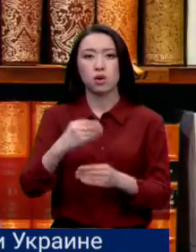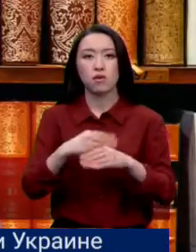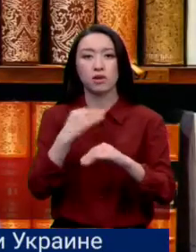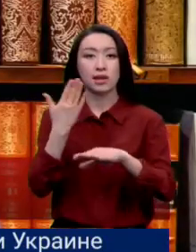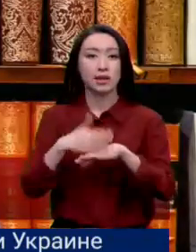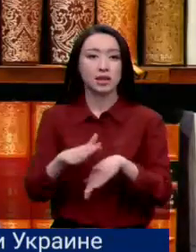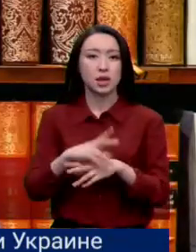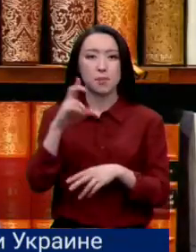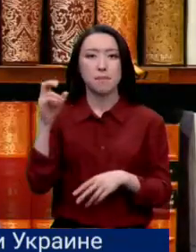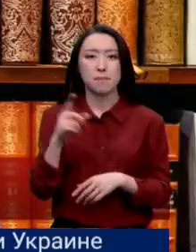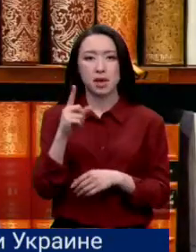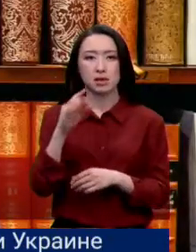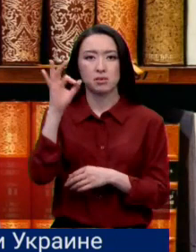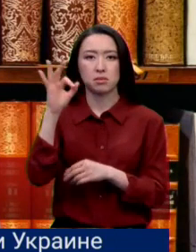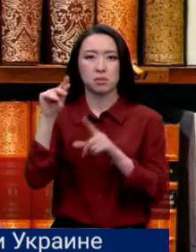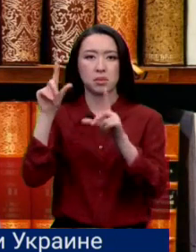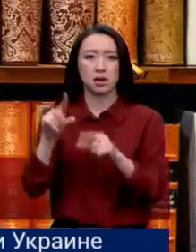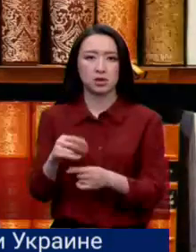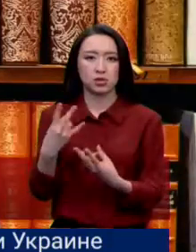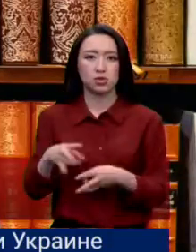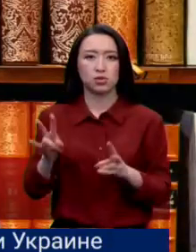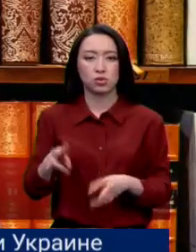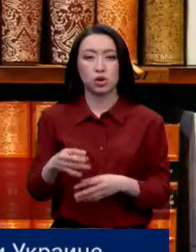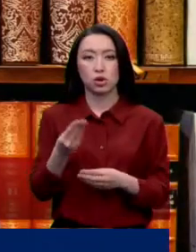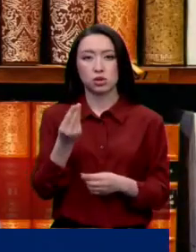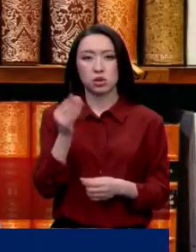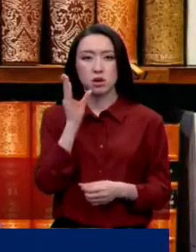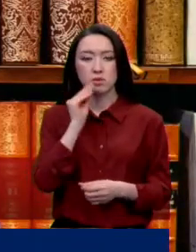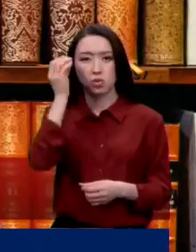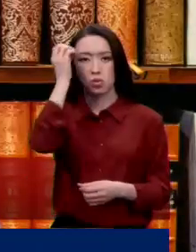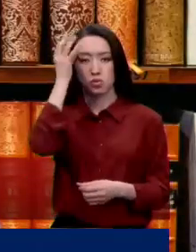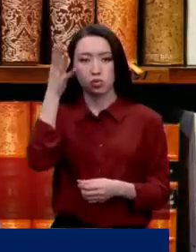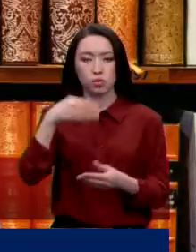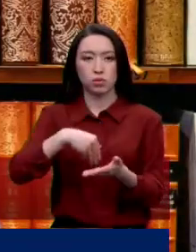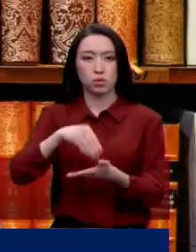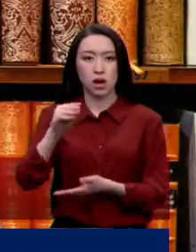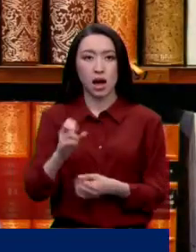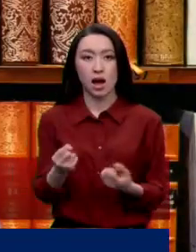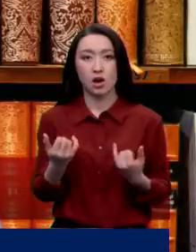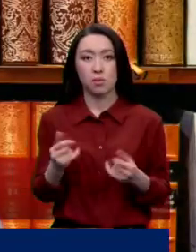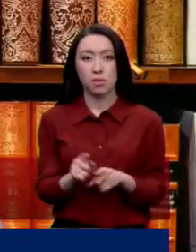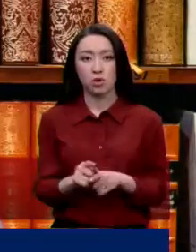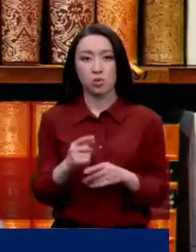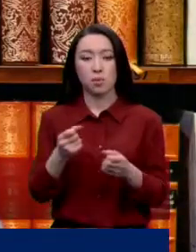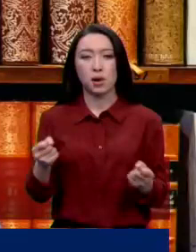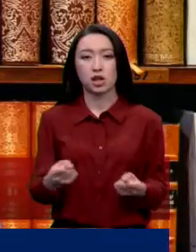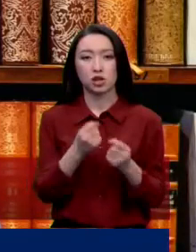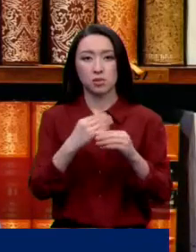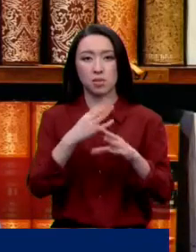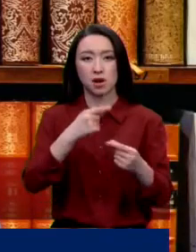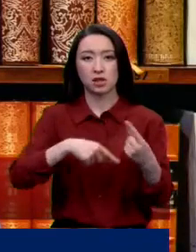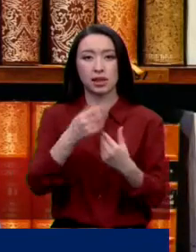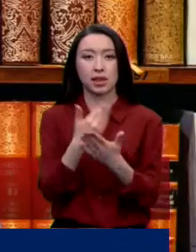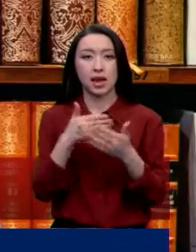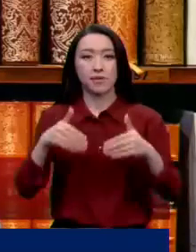кредит без всякого льготного кредитования, просто за разумные деньги. А вот подобная поддержка автопрома, я могу привести пример